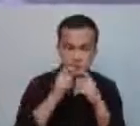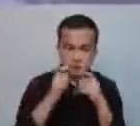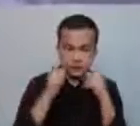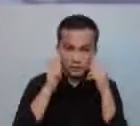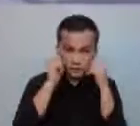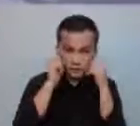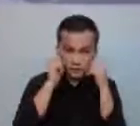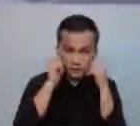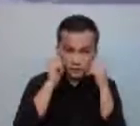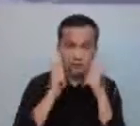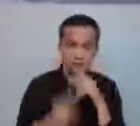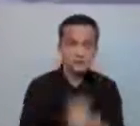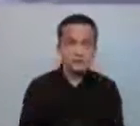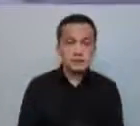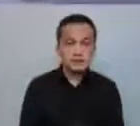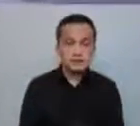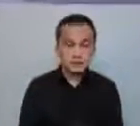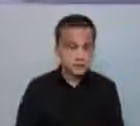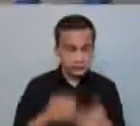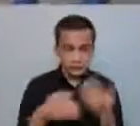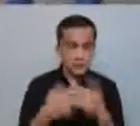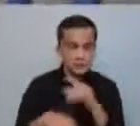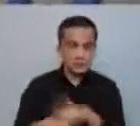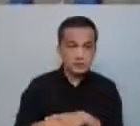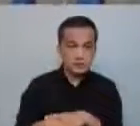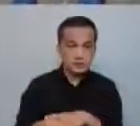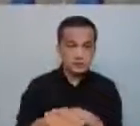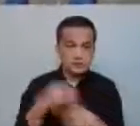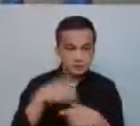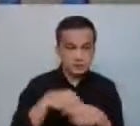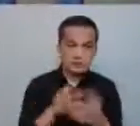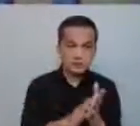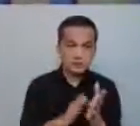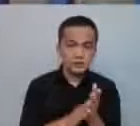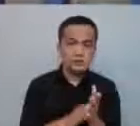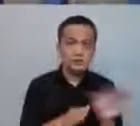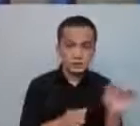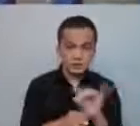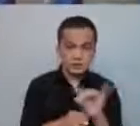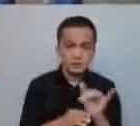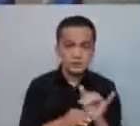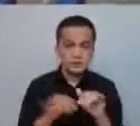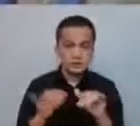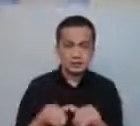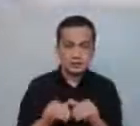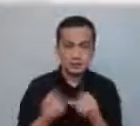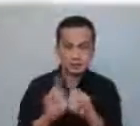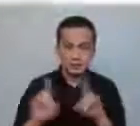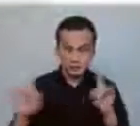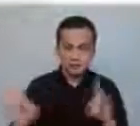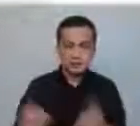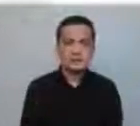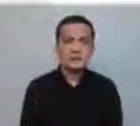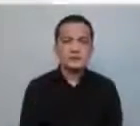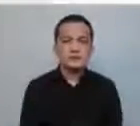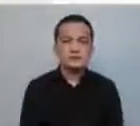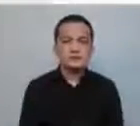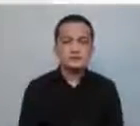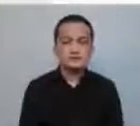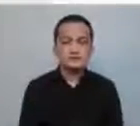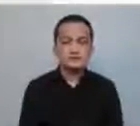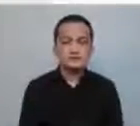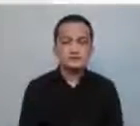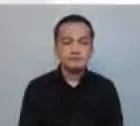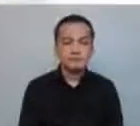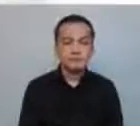lahat ng oras, lalo na kung nasa loob ng nasabing eskwelahan, gayon din ang pagpapanatili ng social distancing. Alinsunod naman sa Memorandum